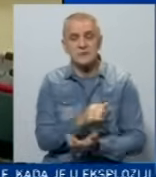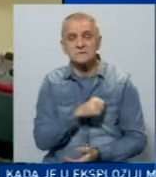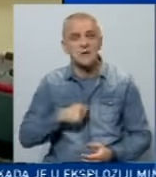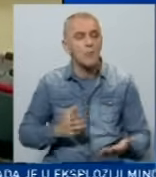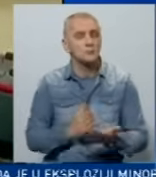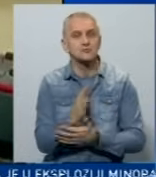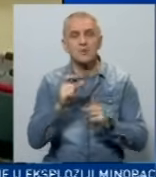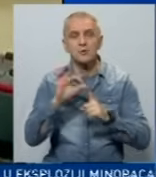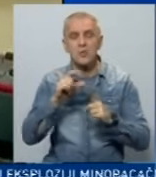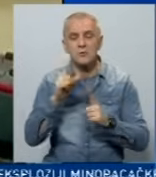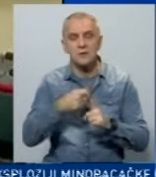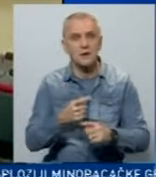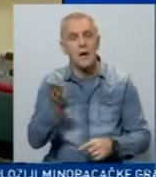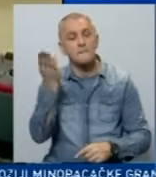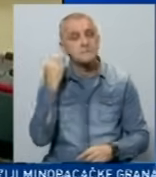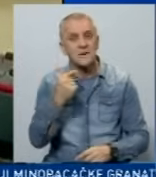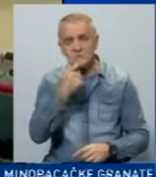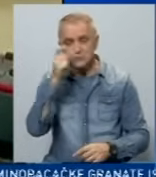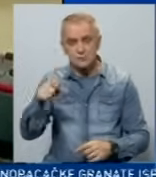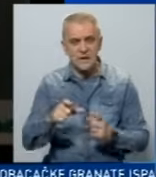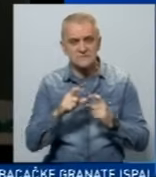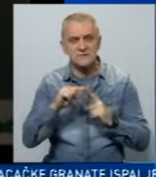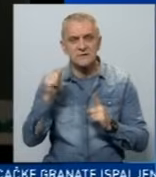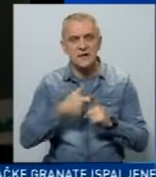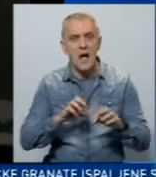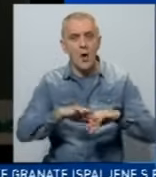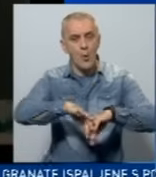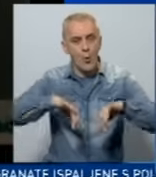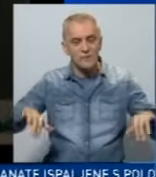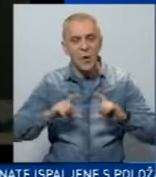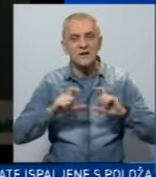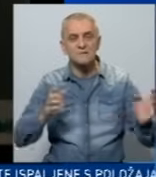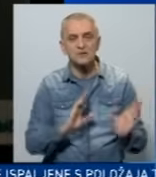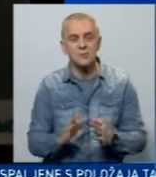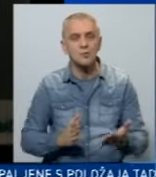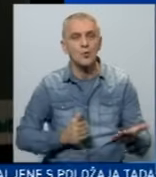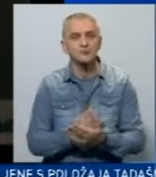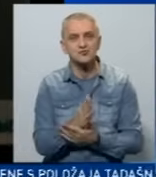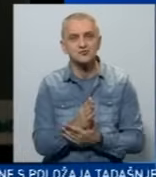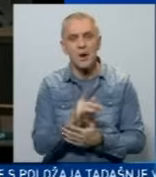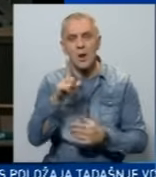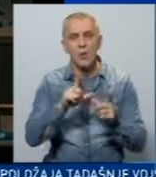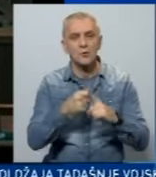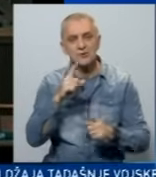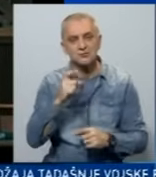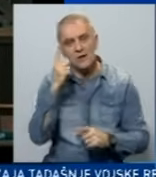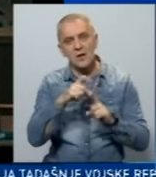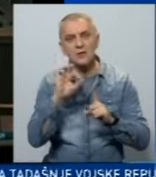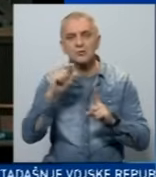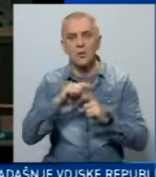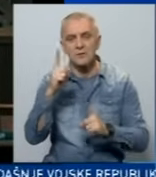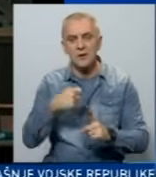slučaju Milorada Dodika, jer je ranije sudija Mirsad Strika razdvojio krivični postupak u slučaju Miloša Lukića i Milorada